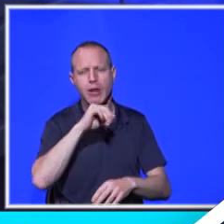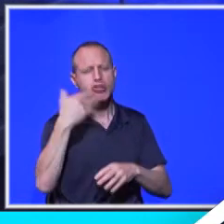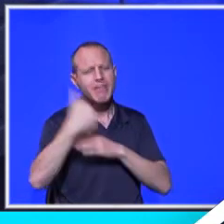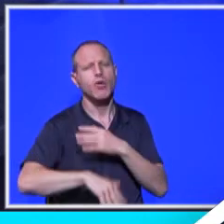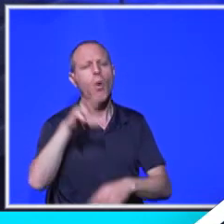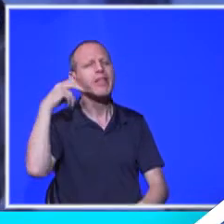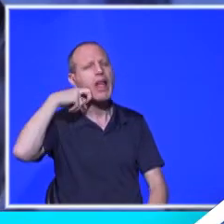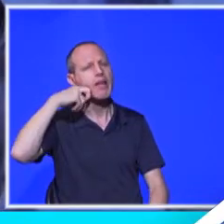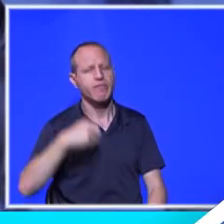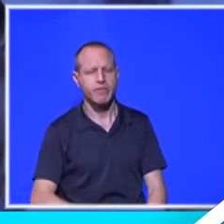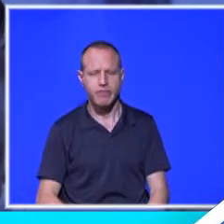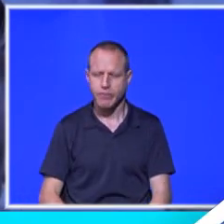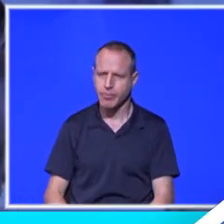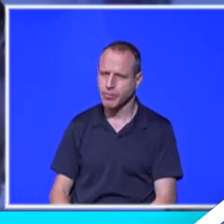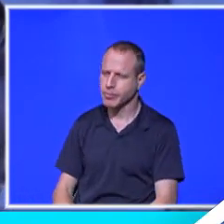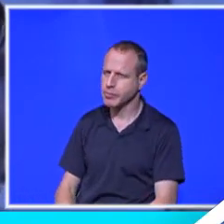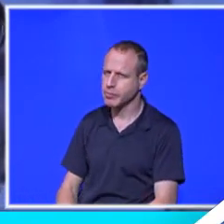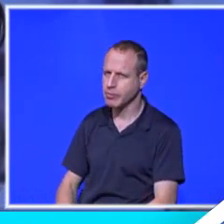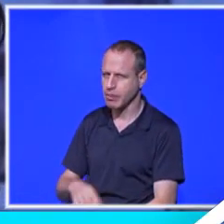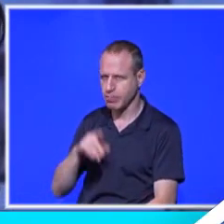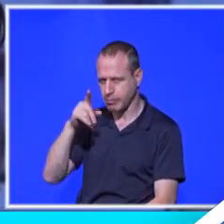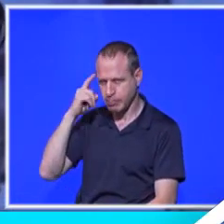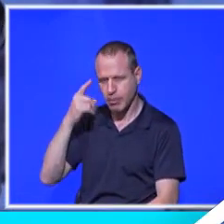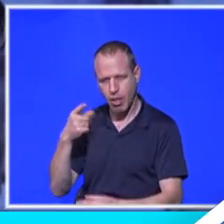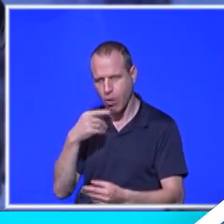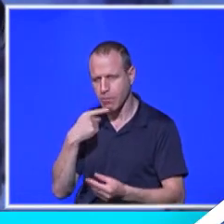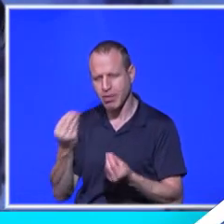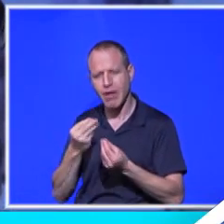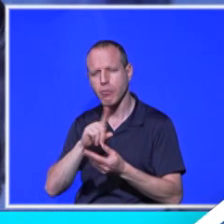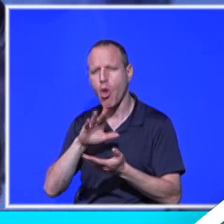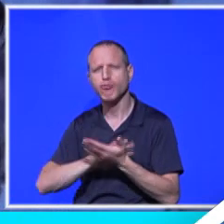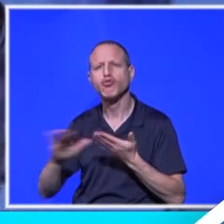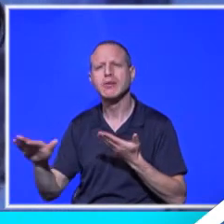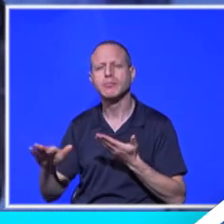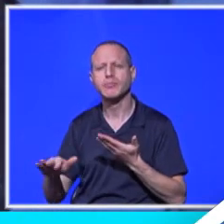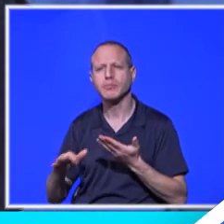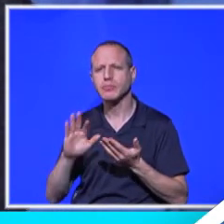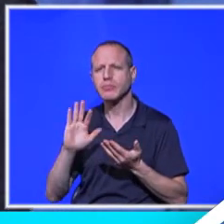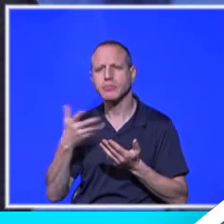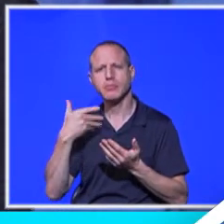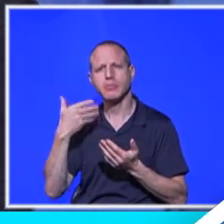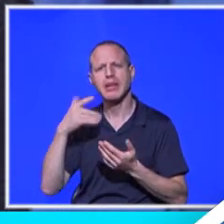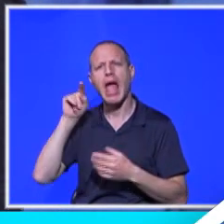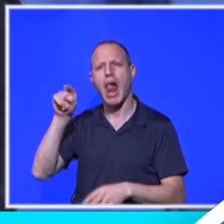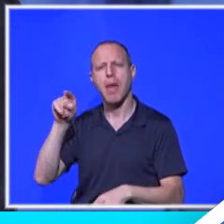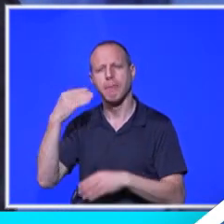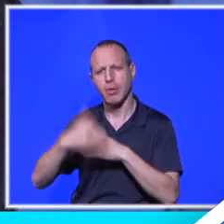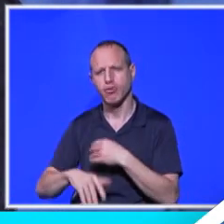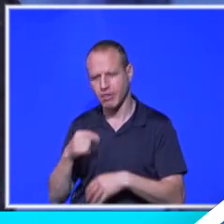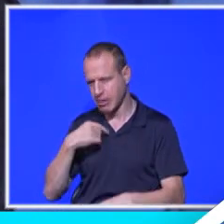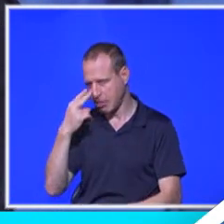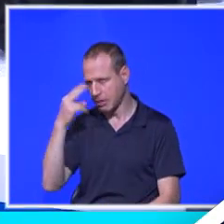להתחנף. אתה יודע, אתה אומר דברים שהם לא פשוטים, כי בעצם, מה יהיה עליהם בסוף? אתה יודע, אני מנסה